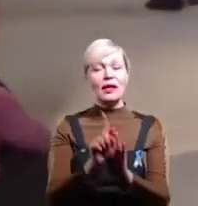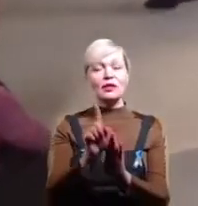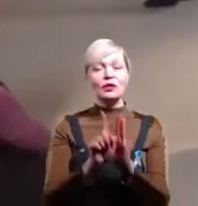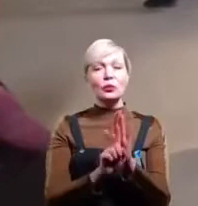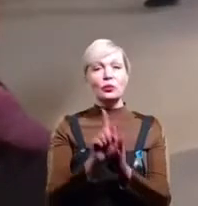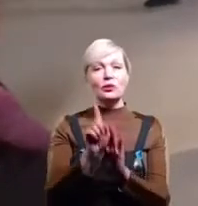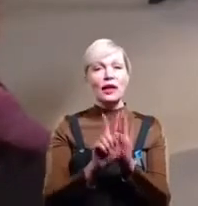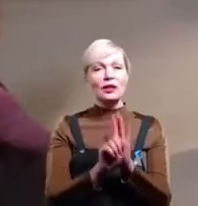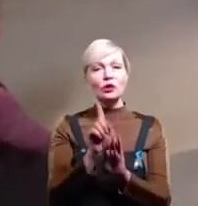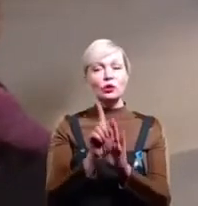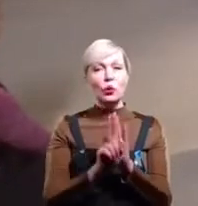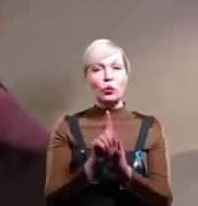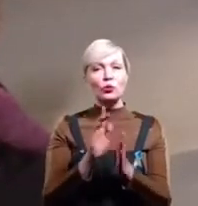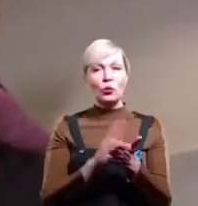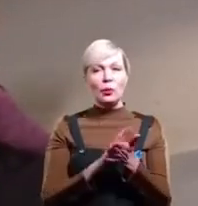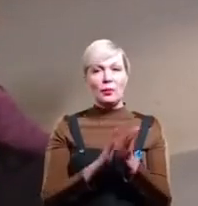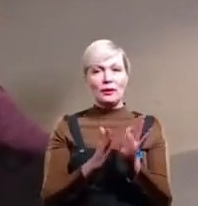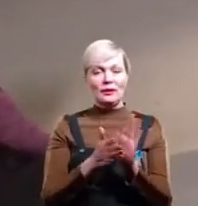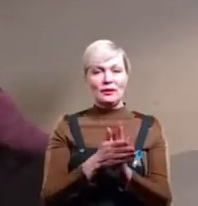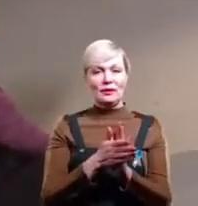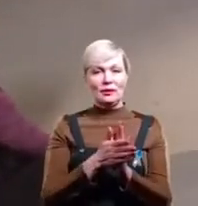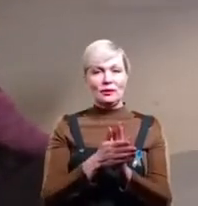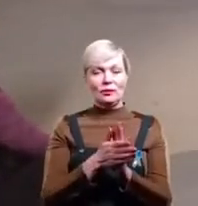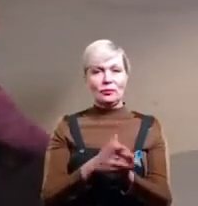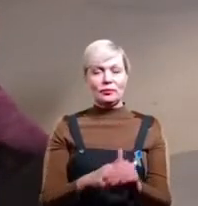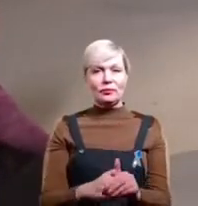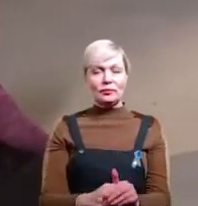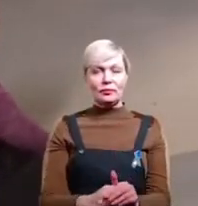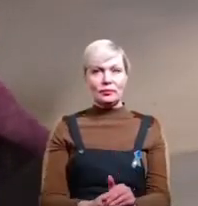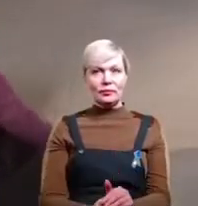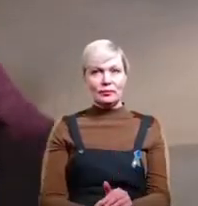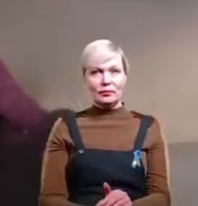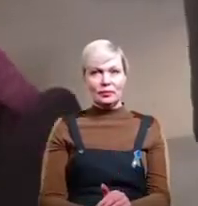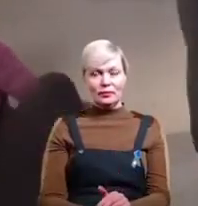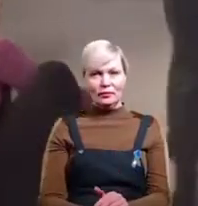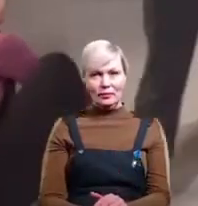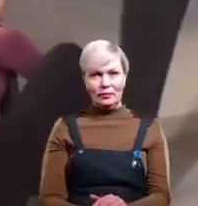На исходную позицию. Туда. Туда еще.